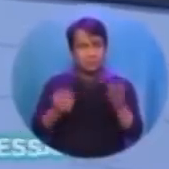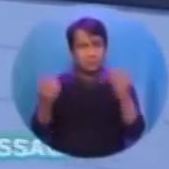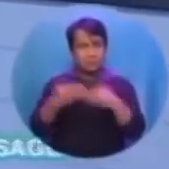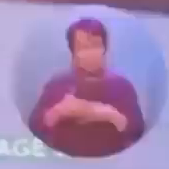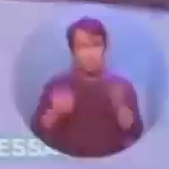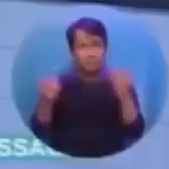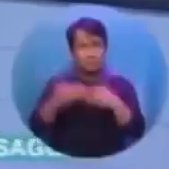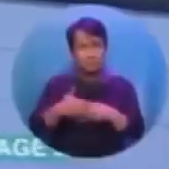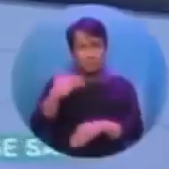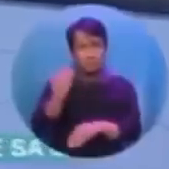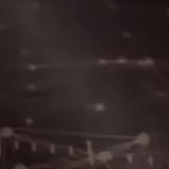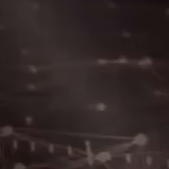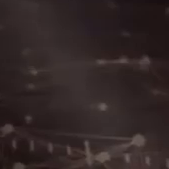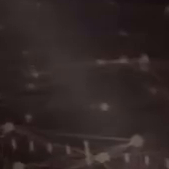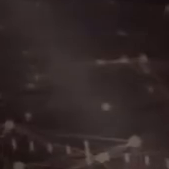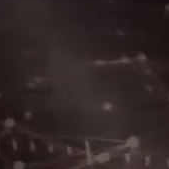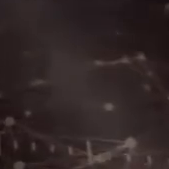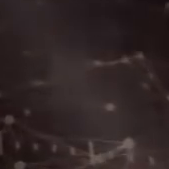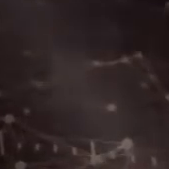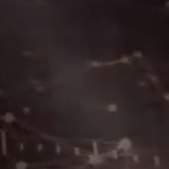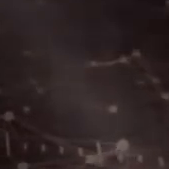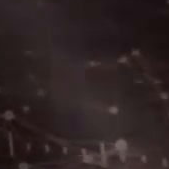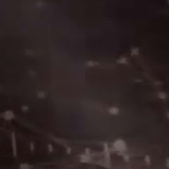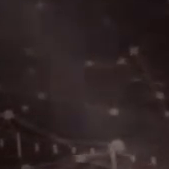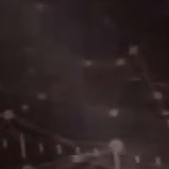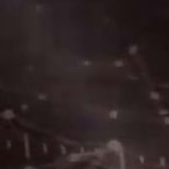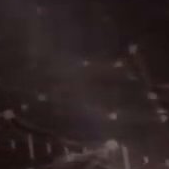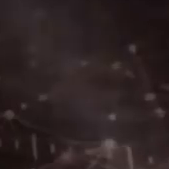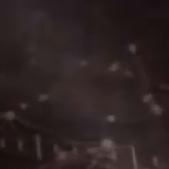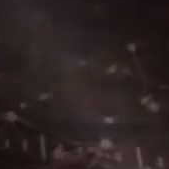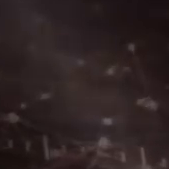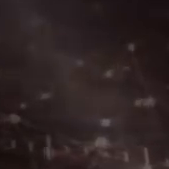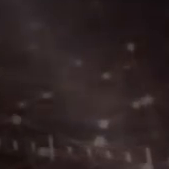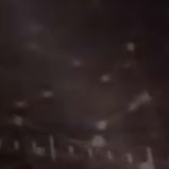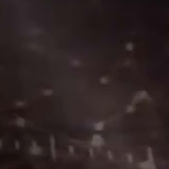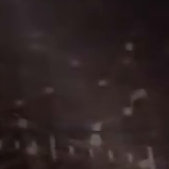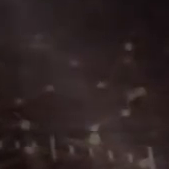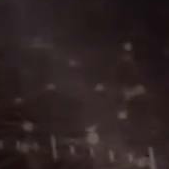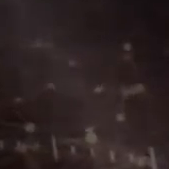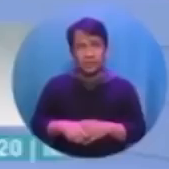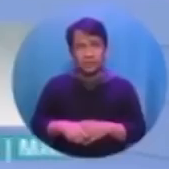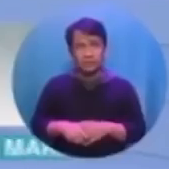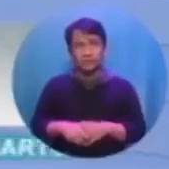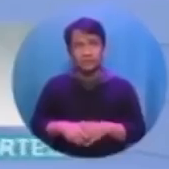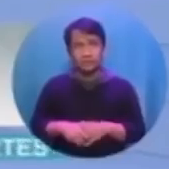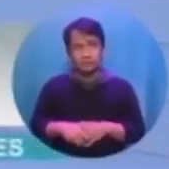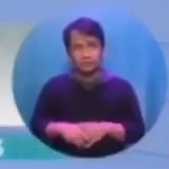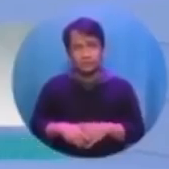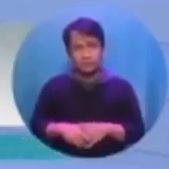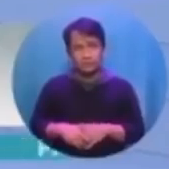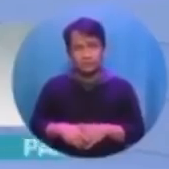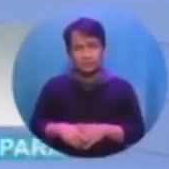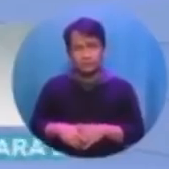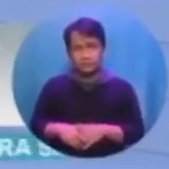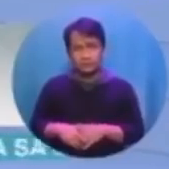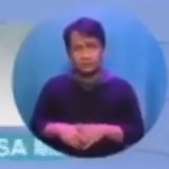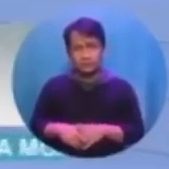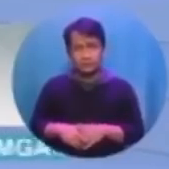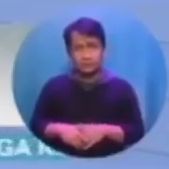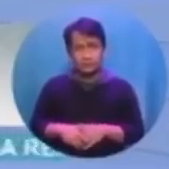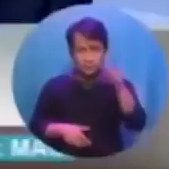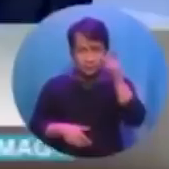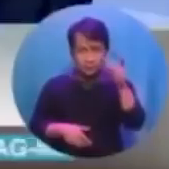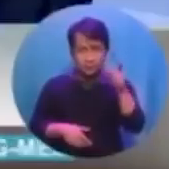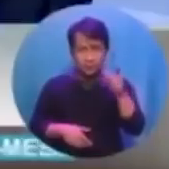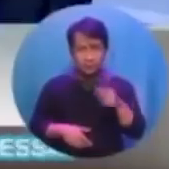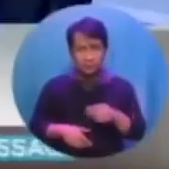nangyari po sa inyong anak. Major Eddie Bagto, magandang umaga po. Yes, magandang umaga po, sir. Naimbestigan nyo na po itong kaso ni Mr.